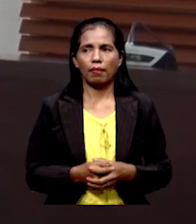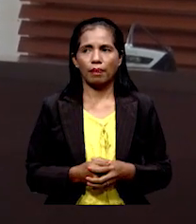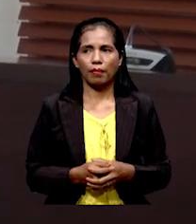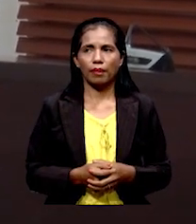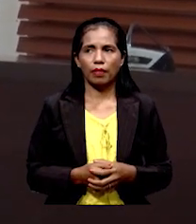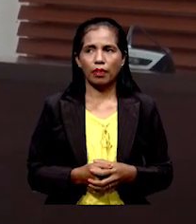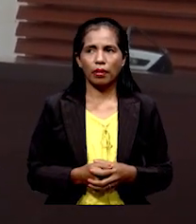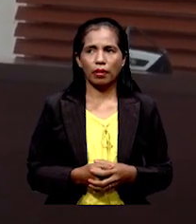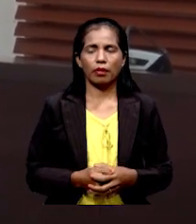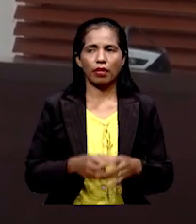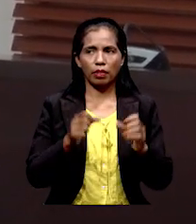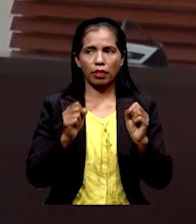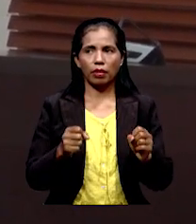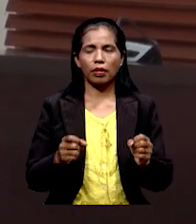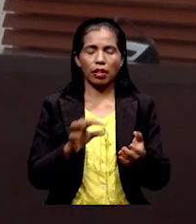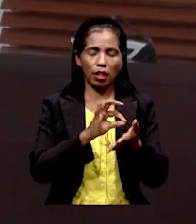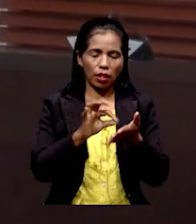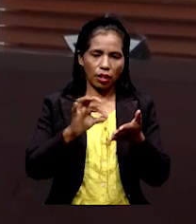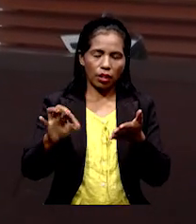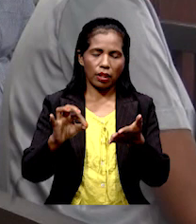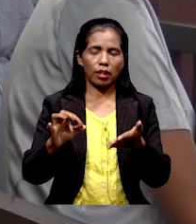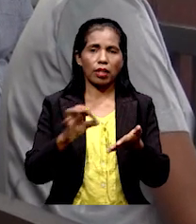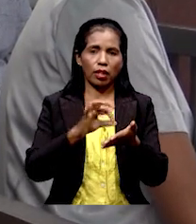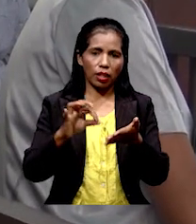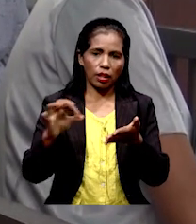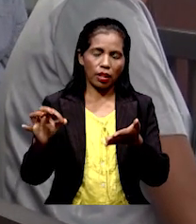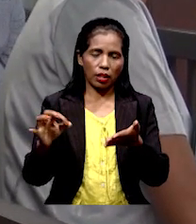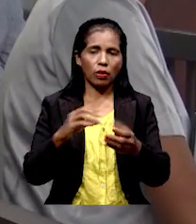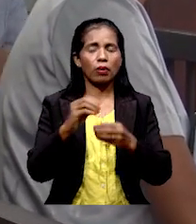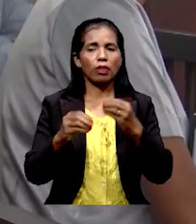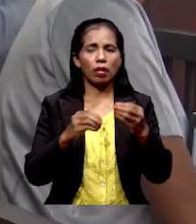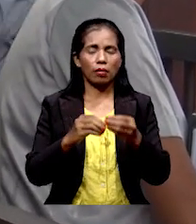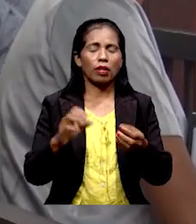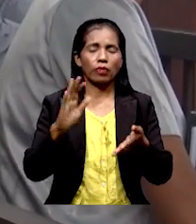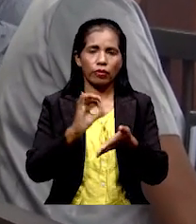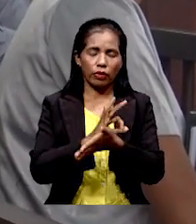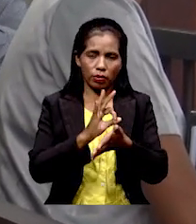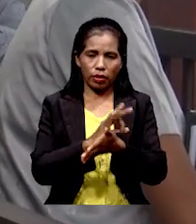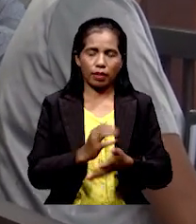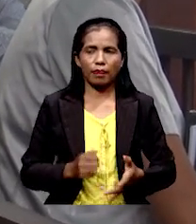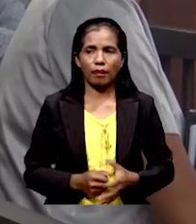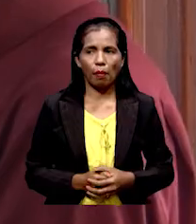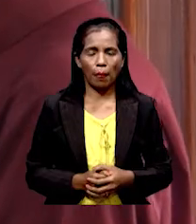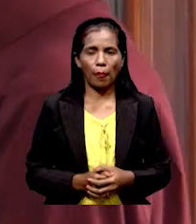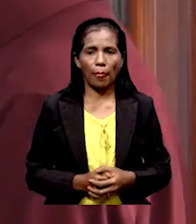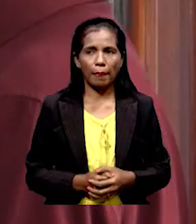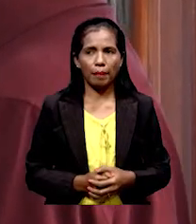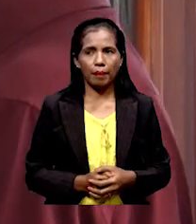itu pihak kari atau itu presiden formulirnya di pasien apa, mas kuat mau pahira formulirnya,